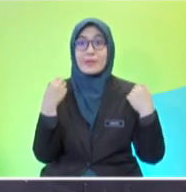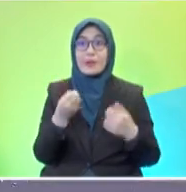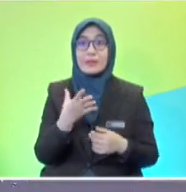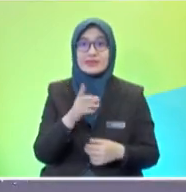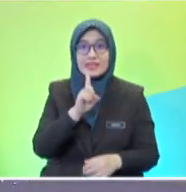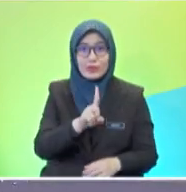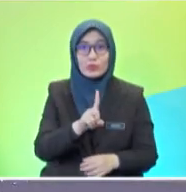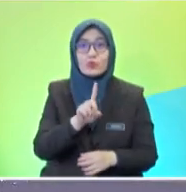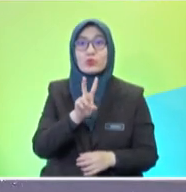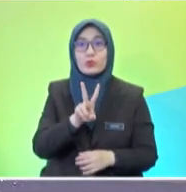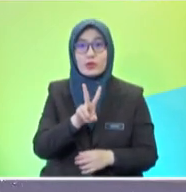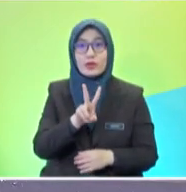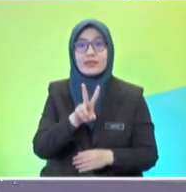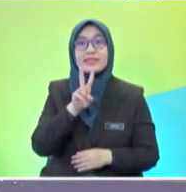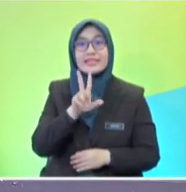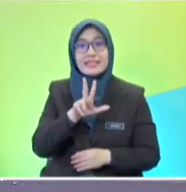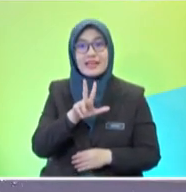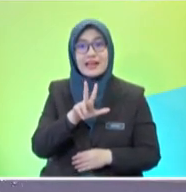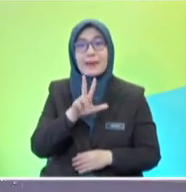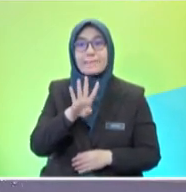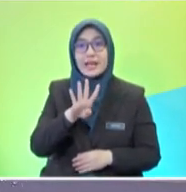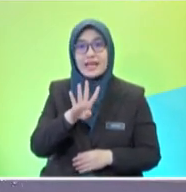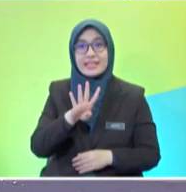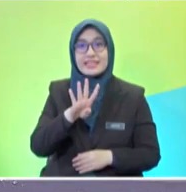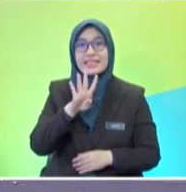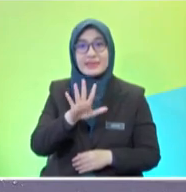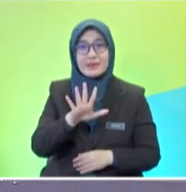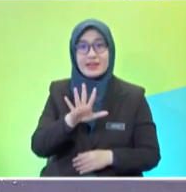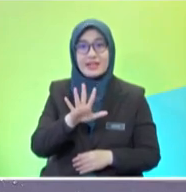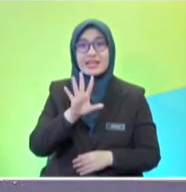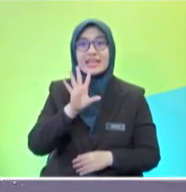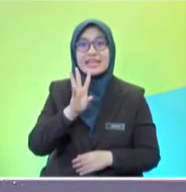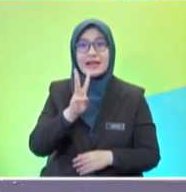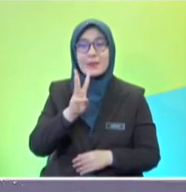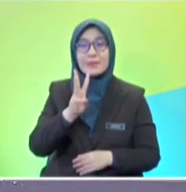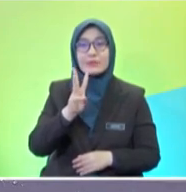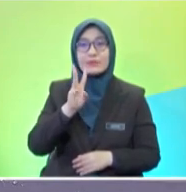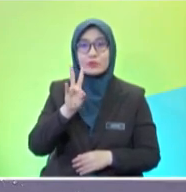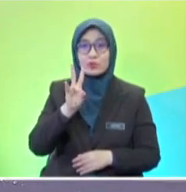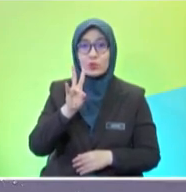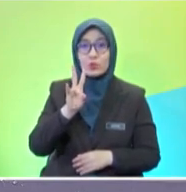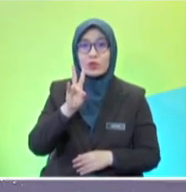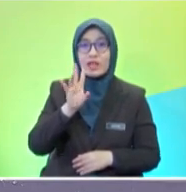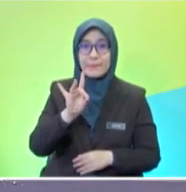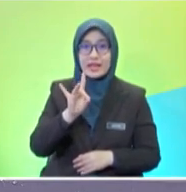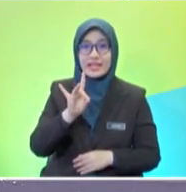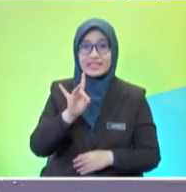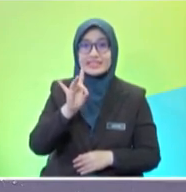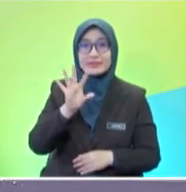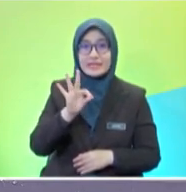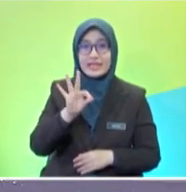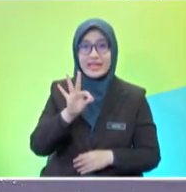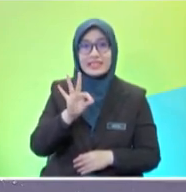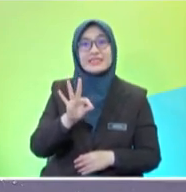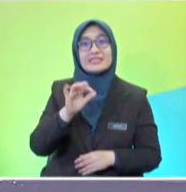satu dua tiga empat lima enam tujuh delapan